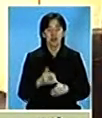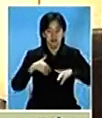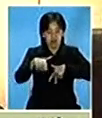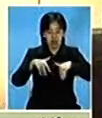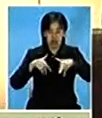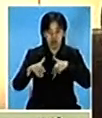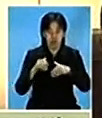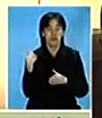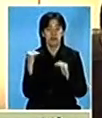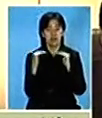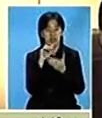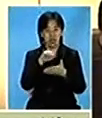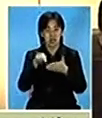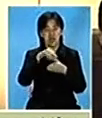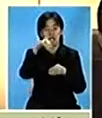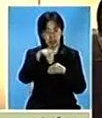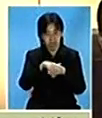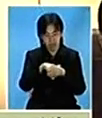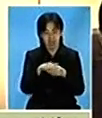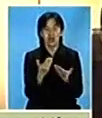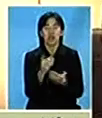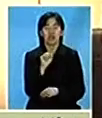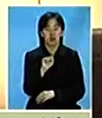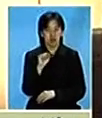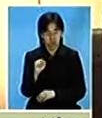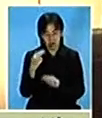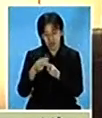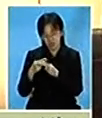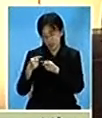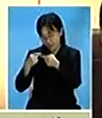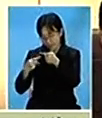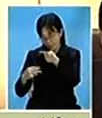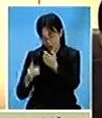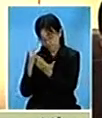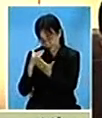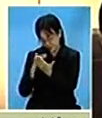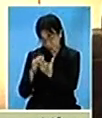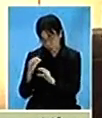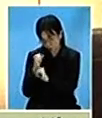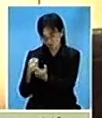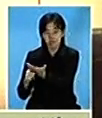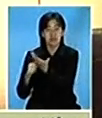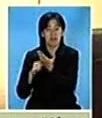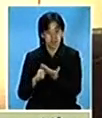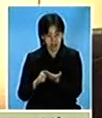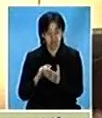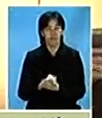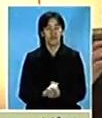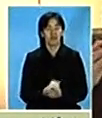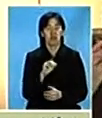มีสิทธิ์เลือกตั้งและสมาชิกสภาผู้แทนราษฎรเป็นผู้เสนอซึ่งสภาผู้แทนราษฎร